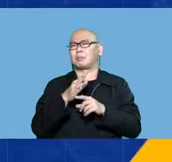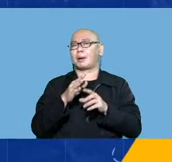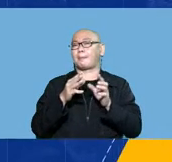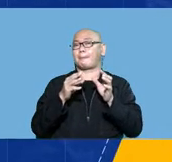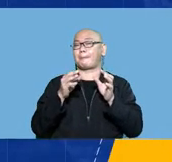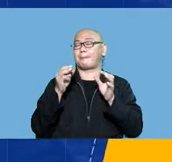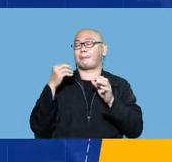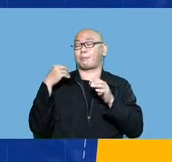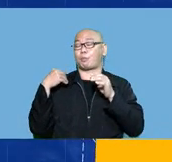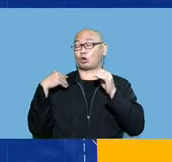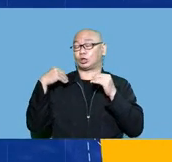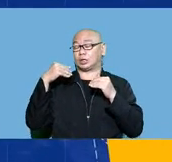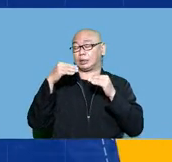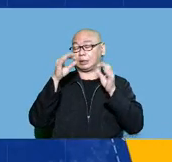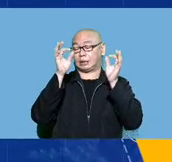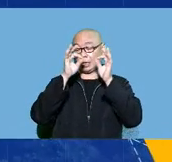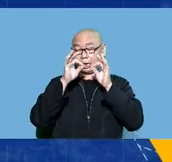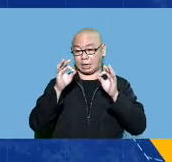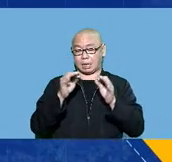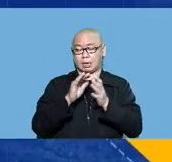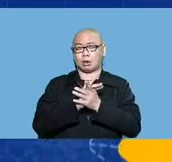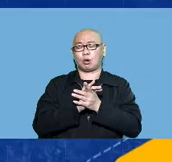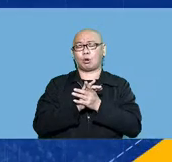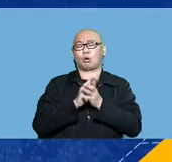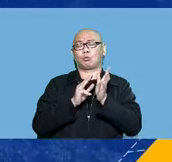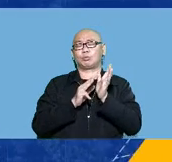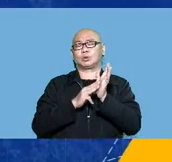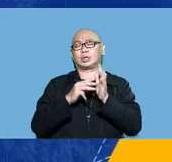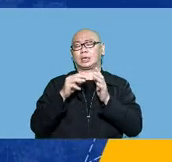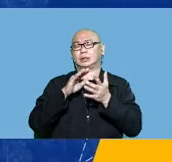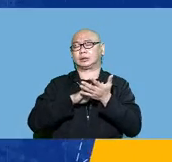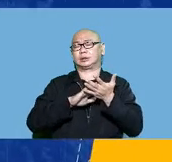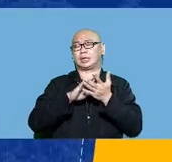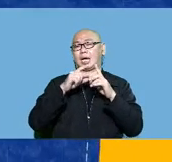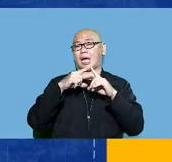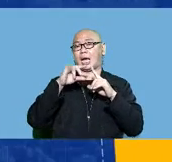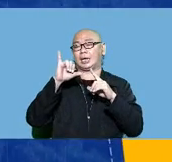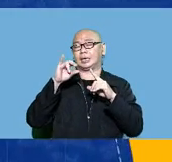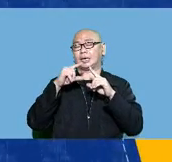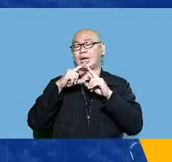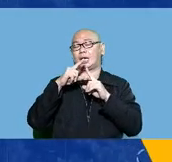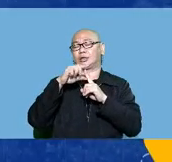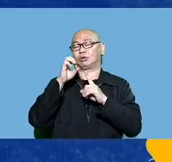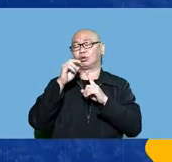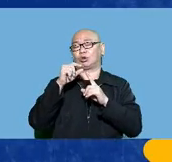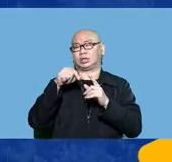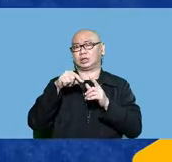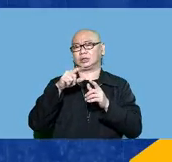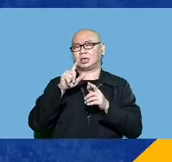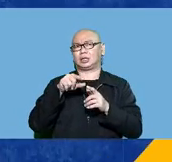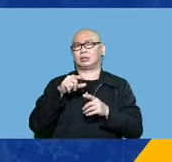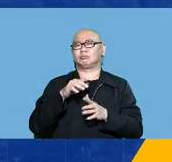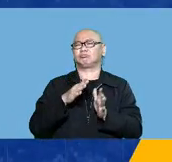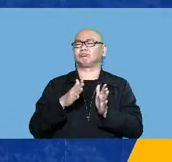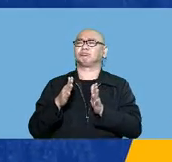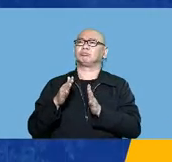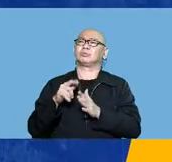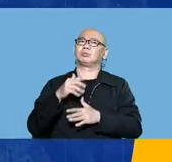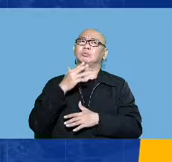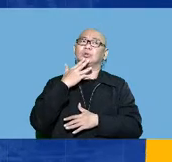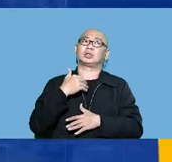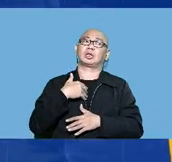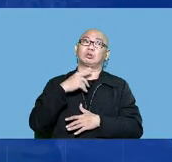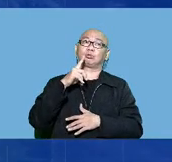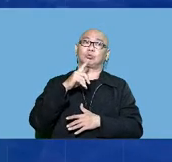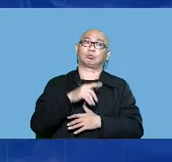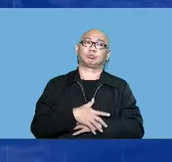model kombinasi aerator ini. Kemudian saya juga punya satu paten lagi bersama